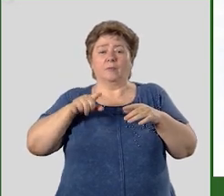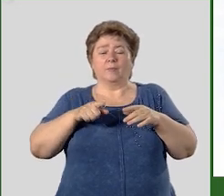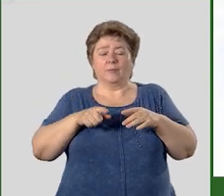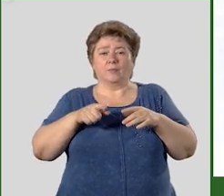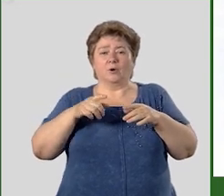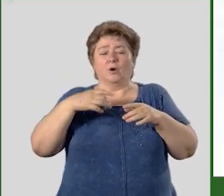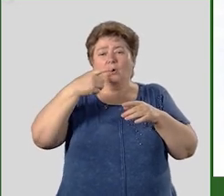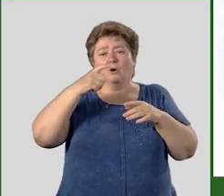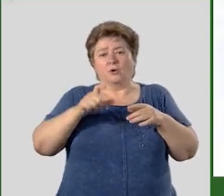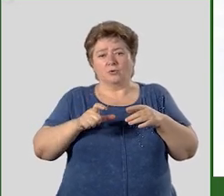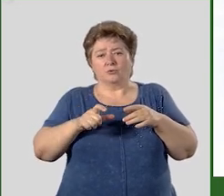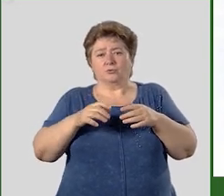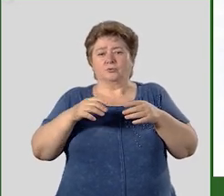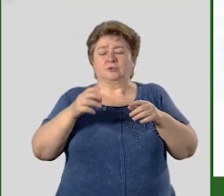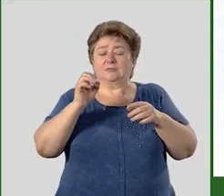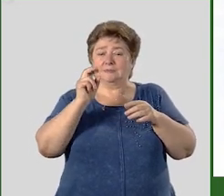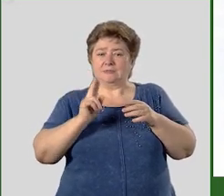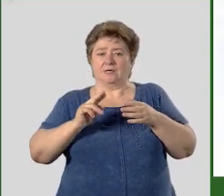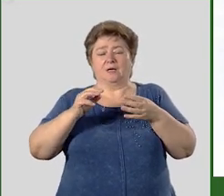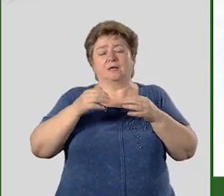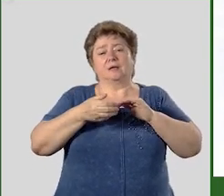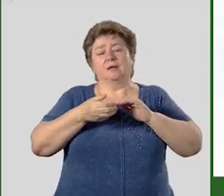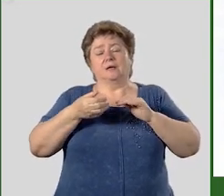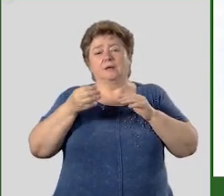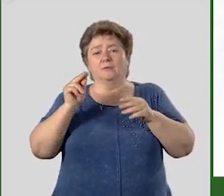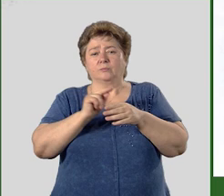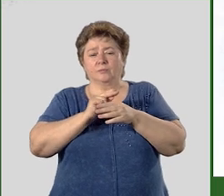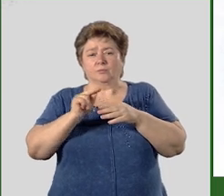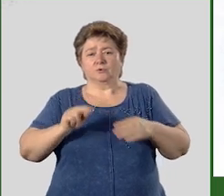жители специально их приручают.